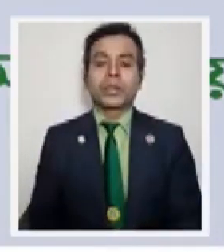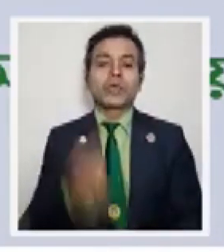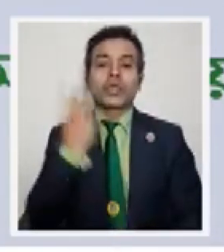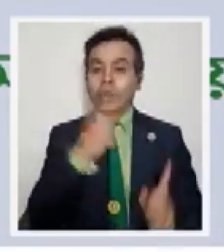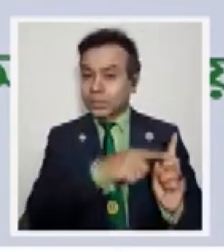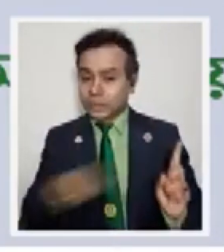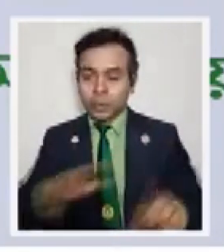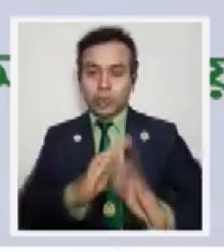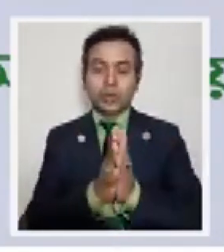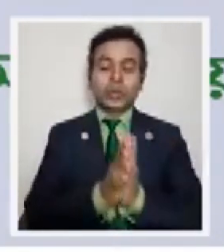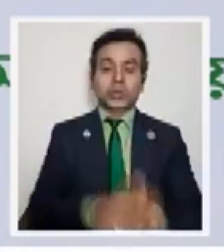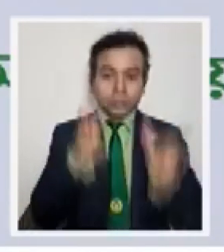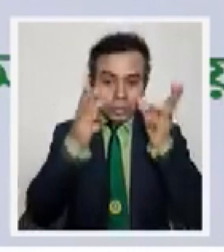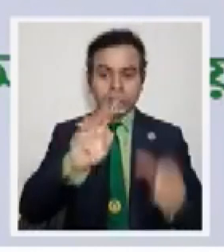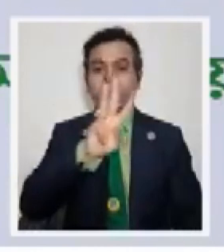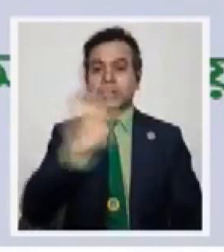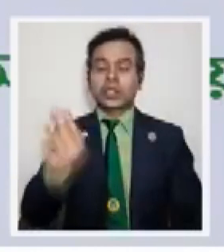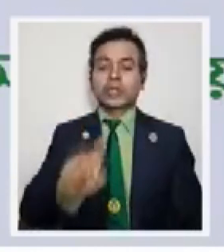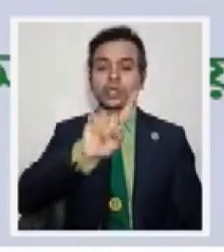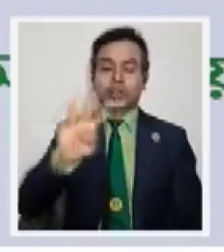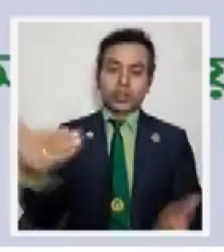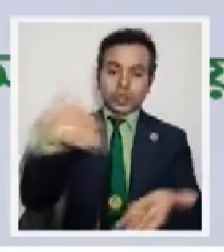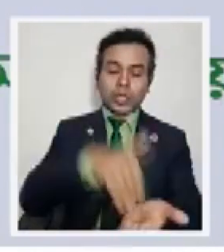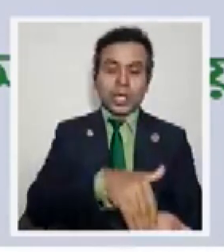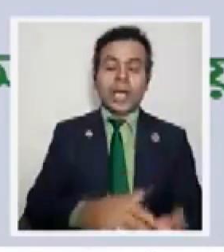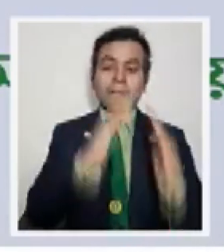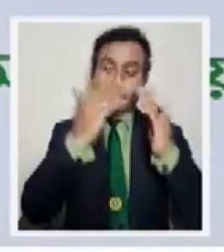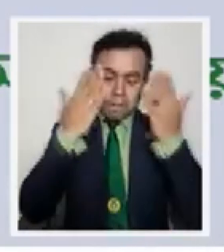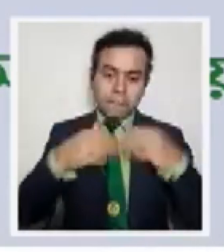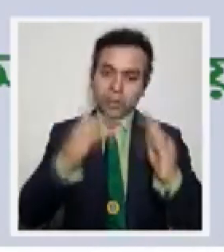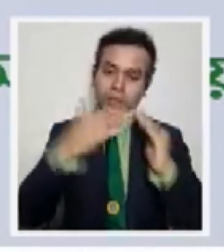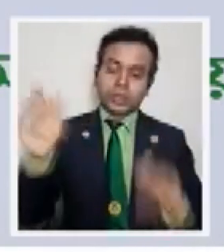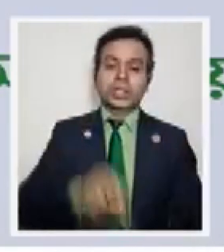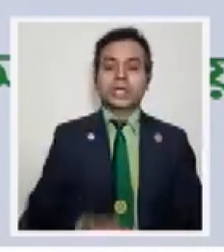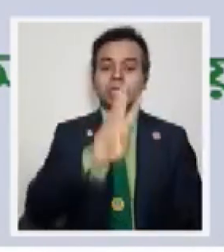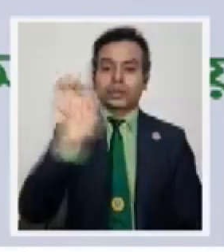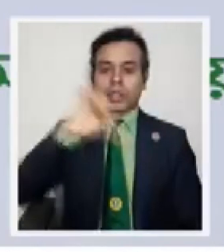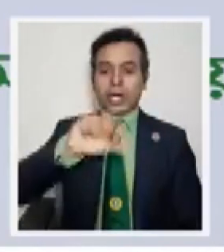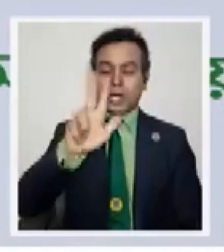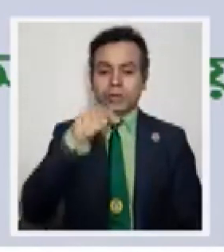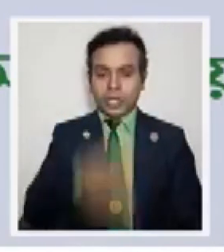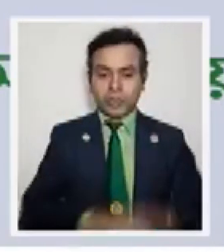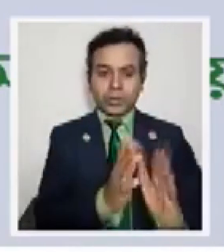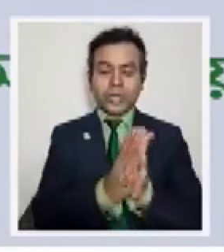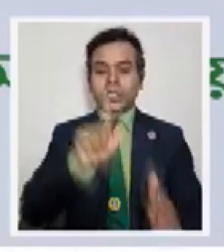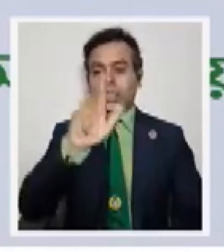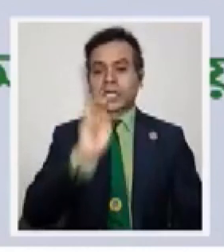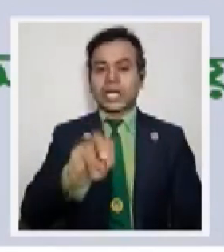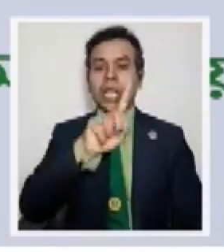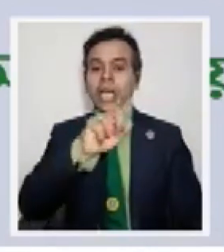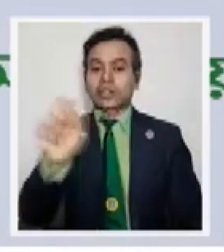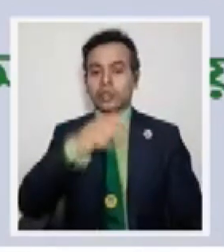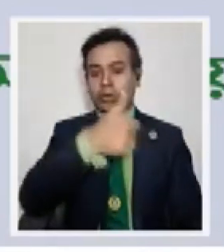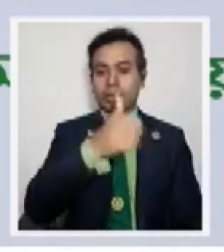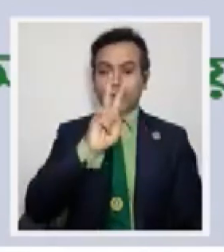অবস্থায় হাসপাতালে এসেছেন 1 জন। 24 ঘন্টা আইসোলেশন 314 জন, ছাড়